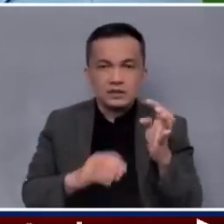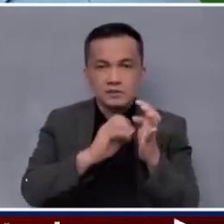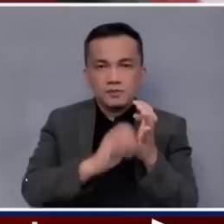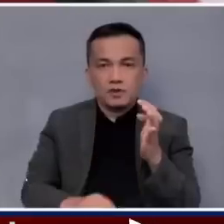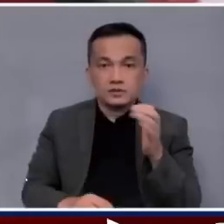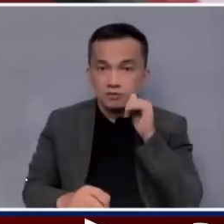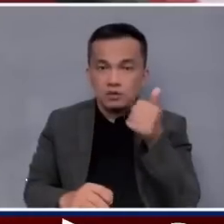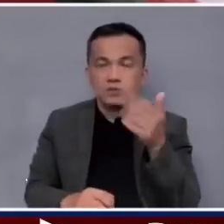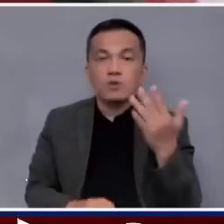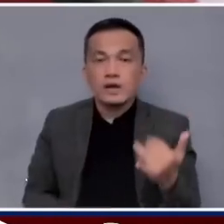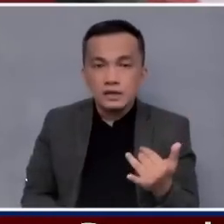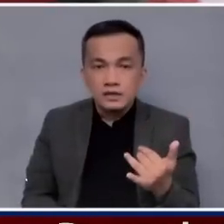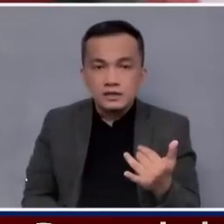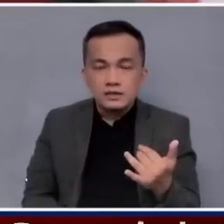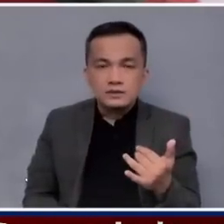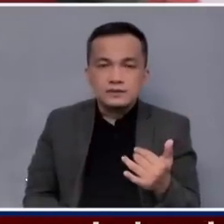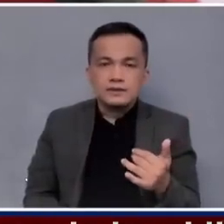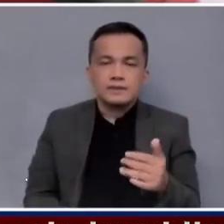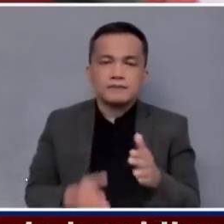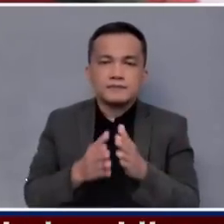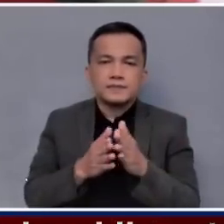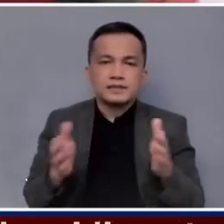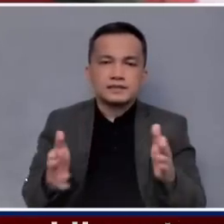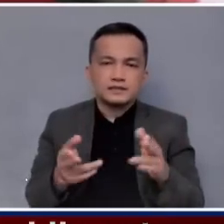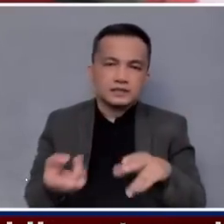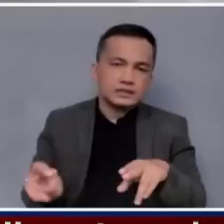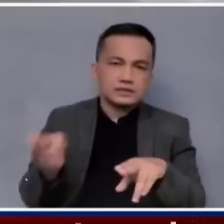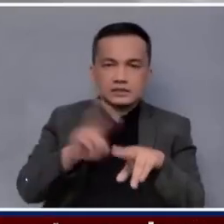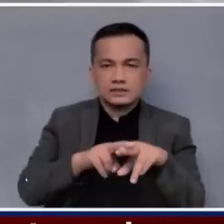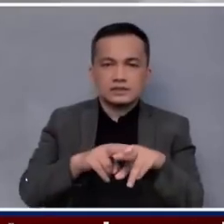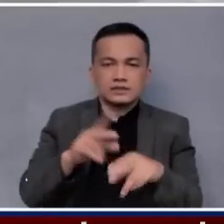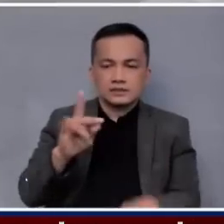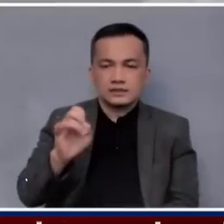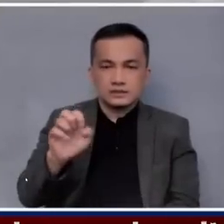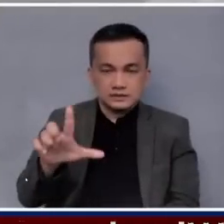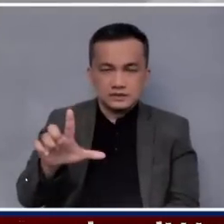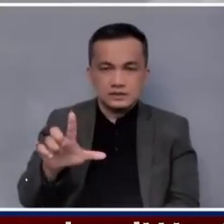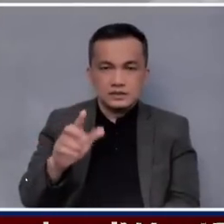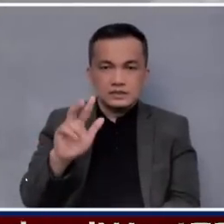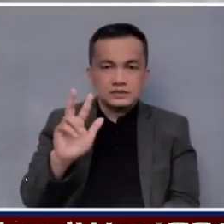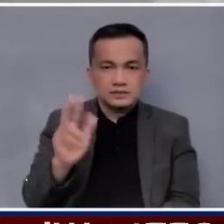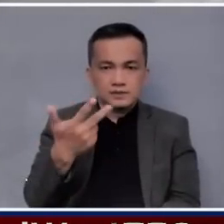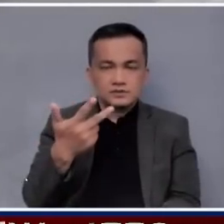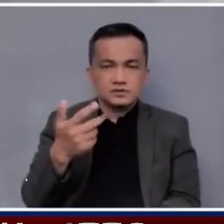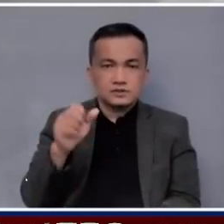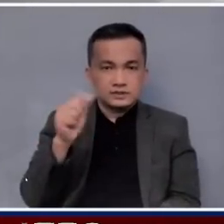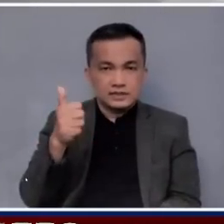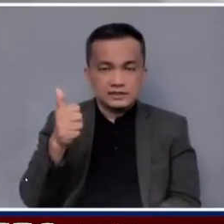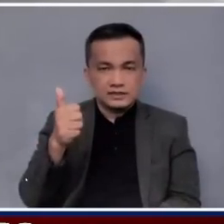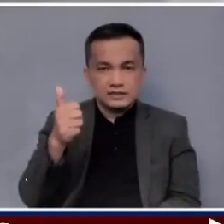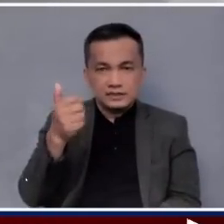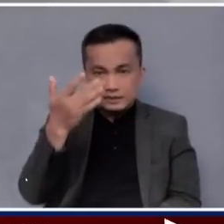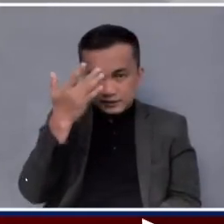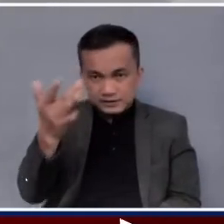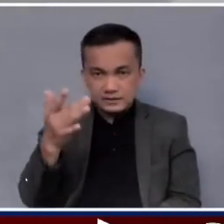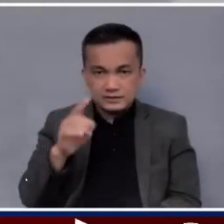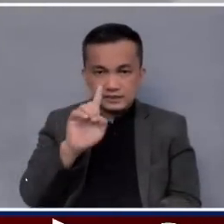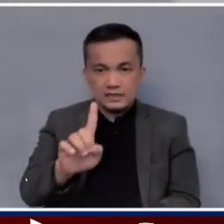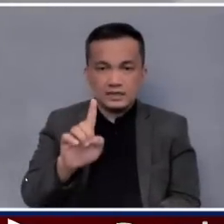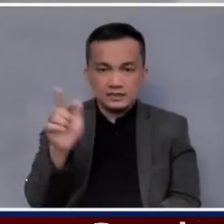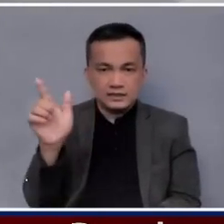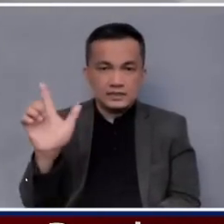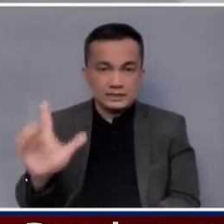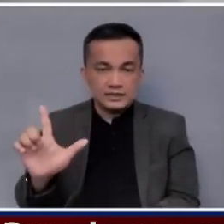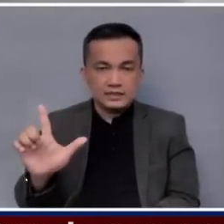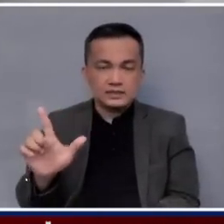bukas dahil malaki na naman ang itataas sa diesel, 3 pesos at 10 centavos kada litro, 80 centavos sa gasolina